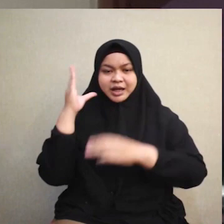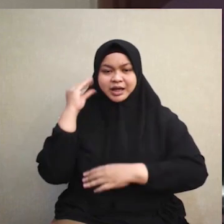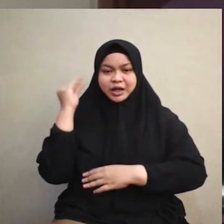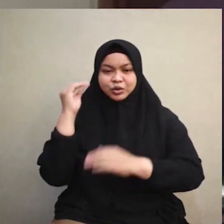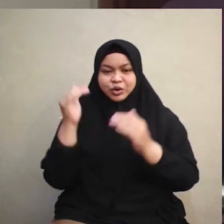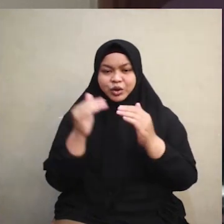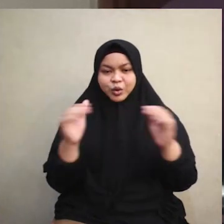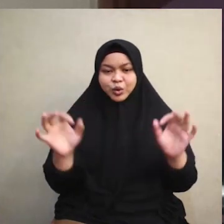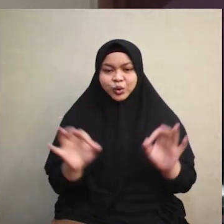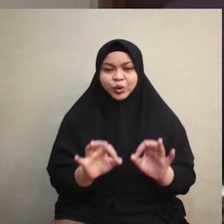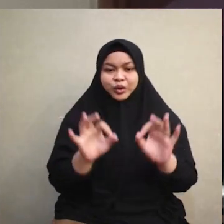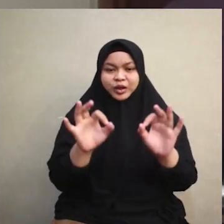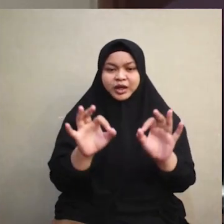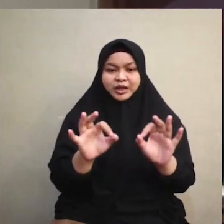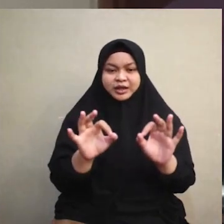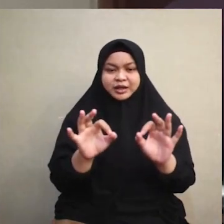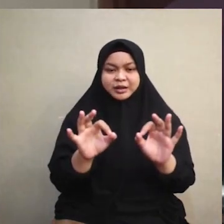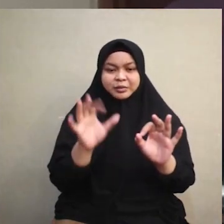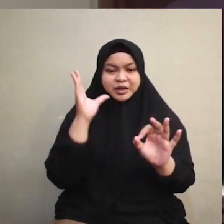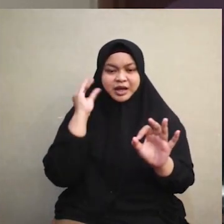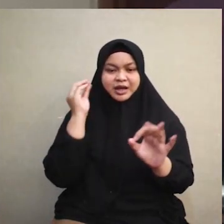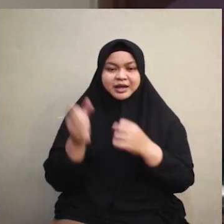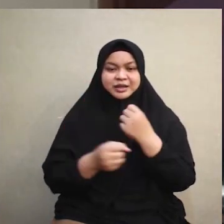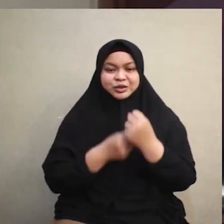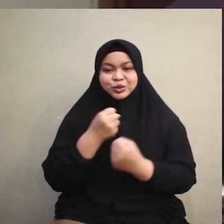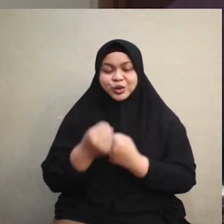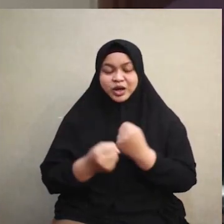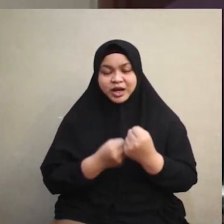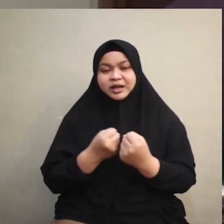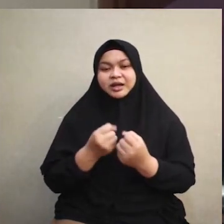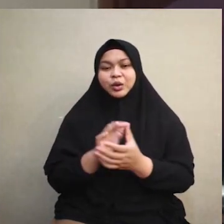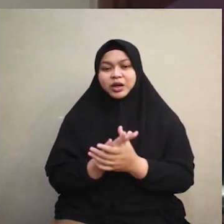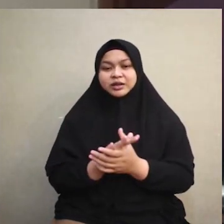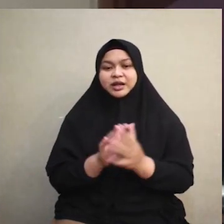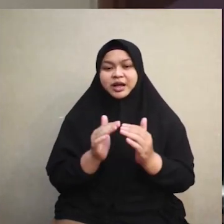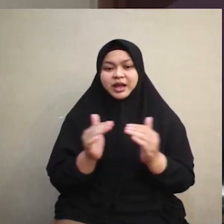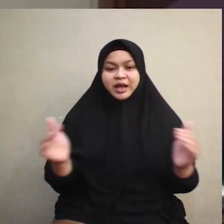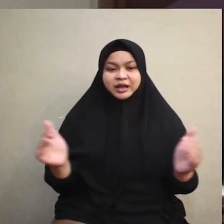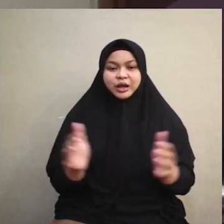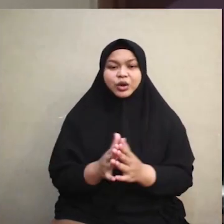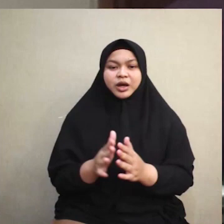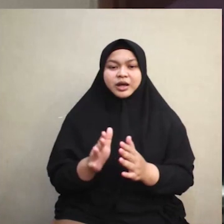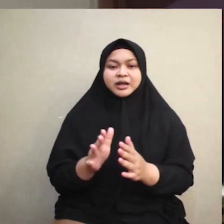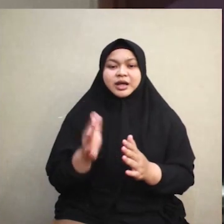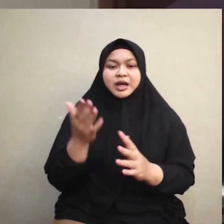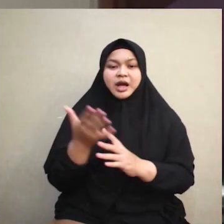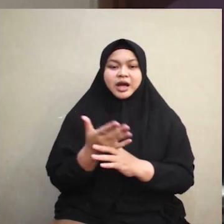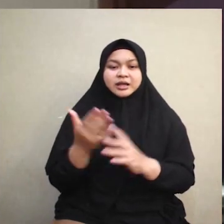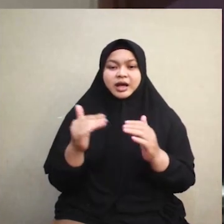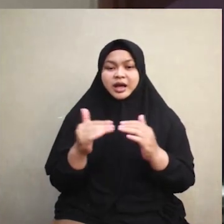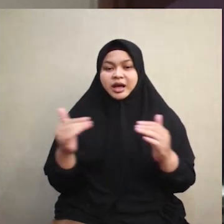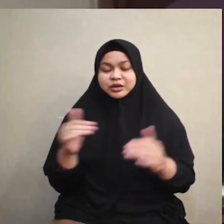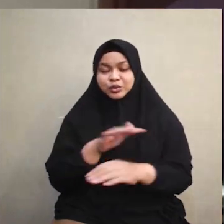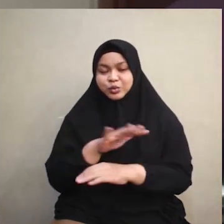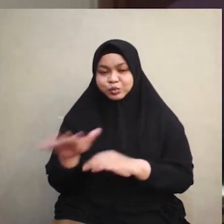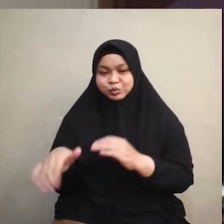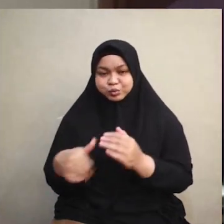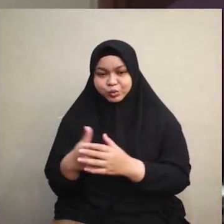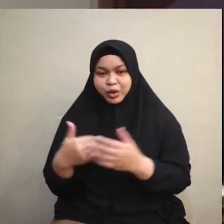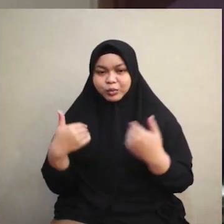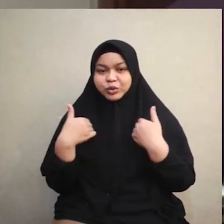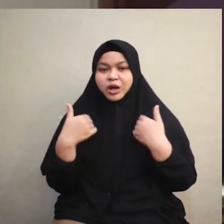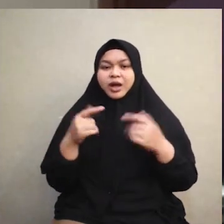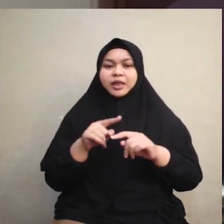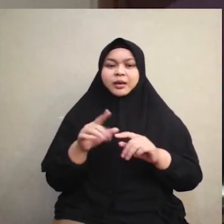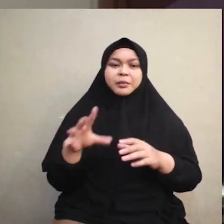Oke kami bergerak di sukadilan sehingga akses terhadap keadilan itu kemudian perlu dipunyai oleh semua termasuk kemudian ketika